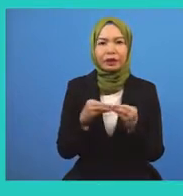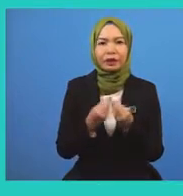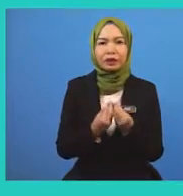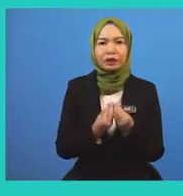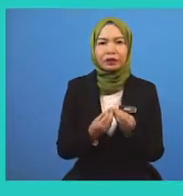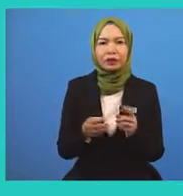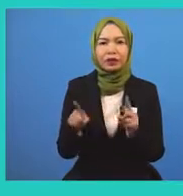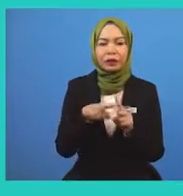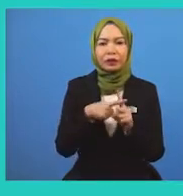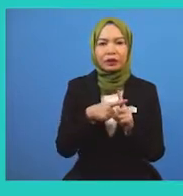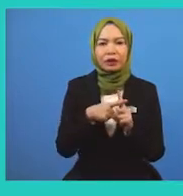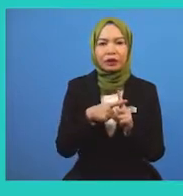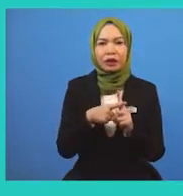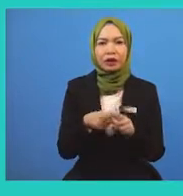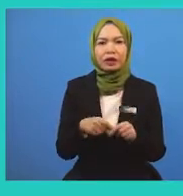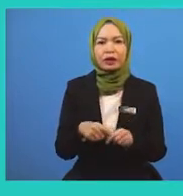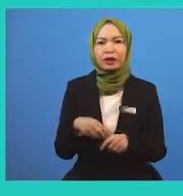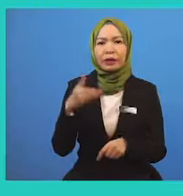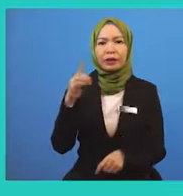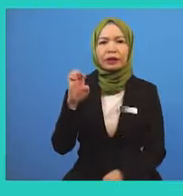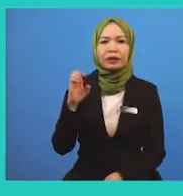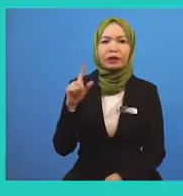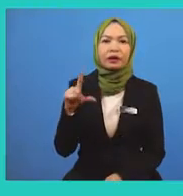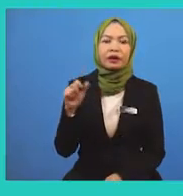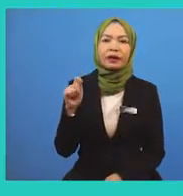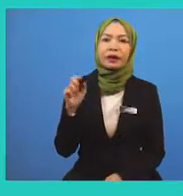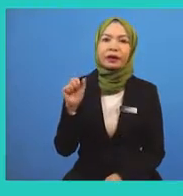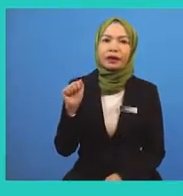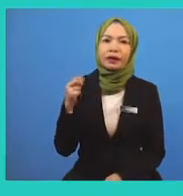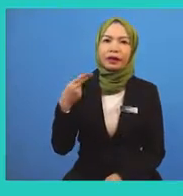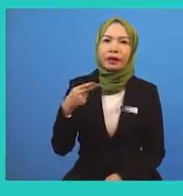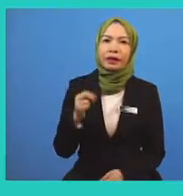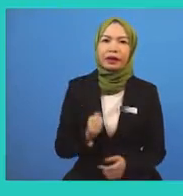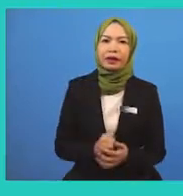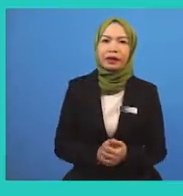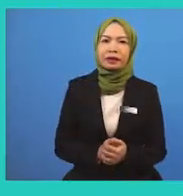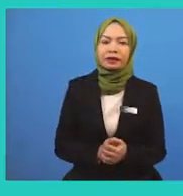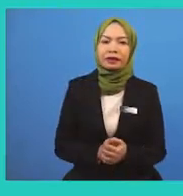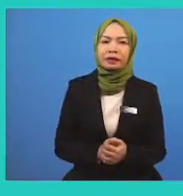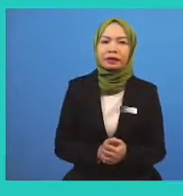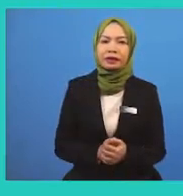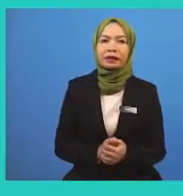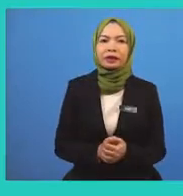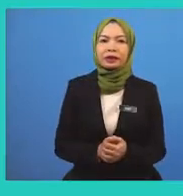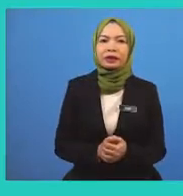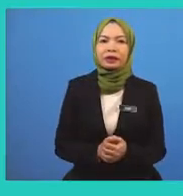bagi delta H menunjukkan tindak balas ini merupakan tindak balas endotermik.